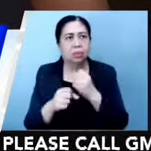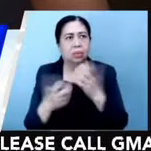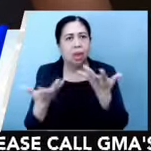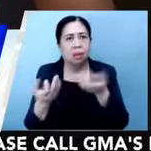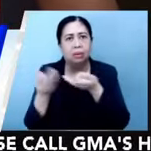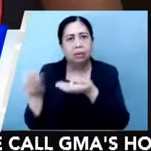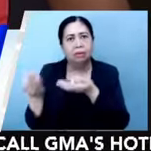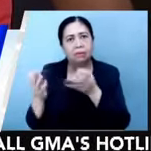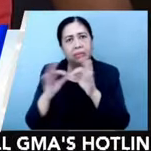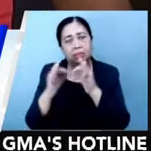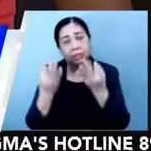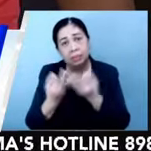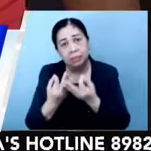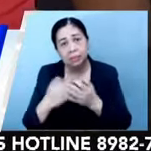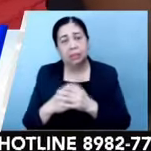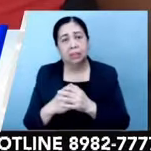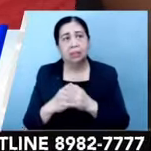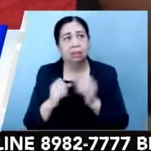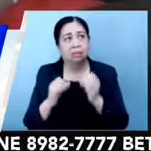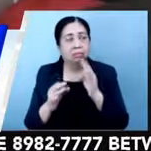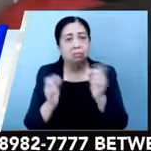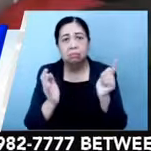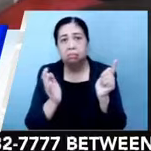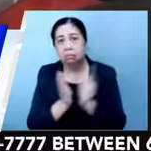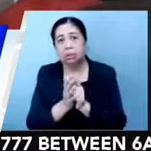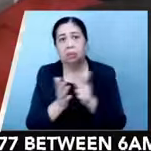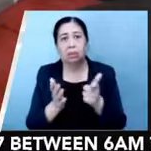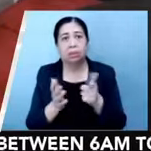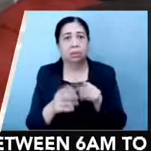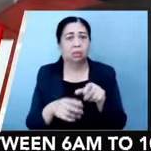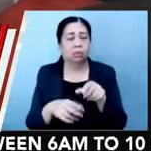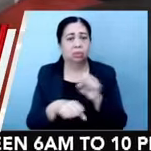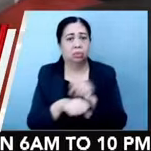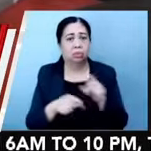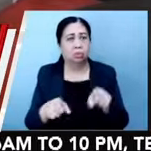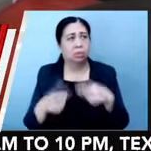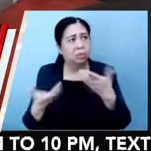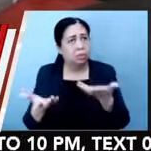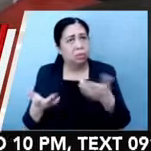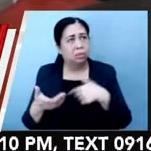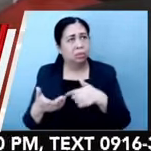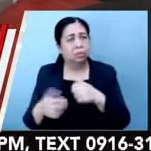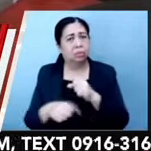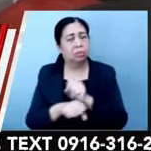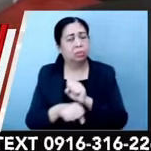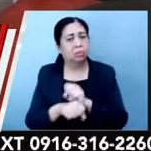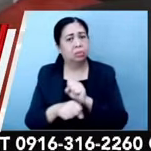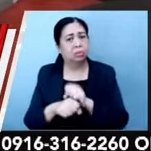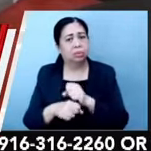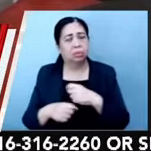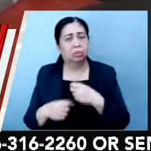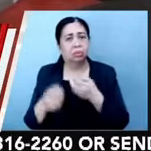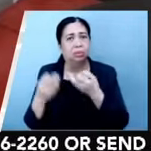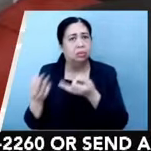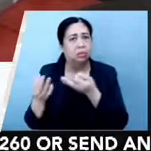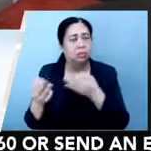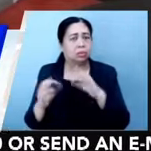pamilya kung pagbabawalan sila sa kanilang ruta. Dito namin kinukuha yung ano namin eh, pinang bubuhay namin sa pamilya